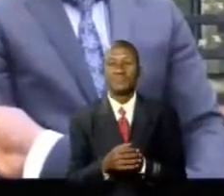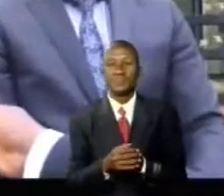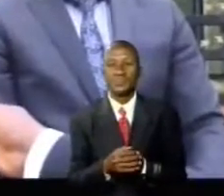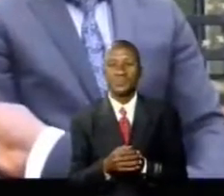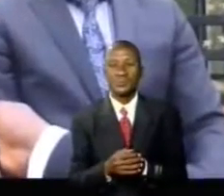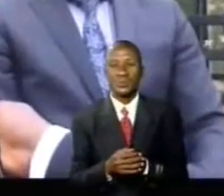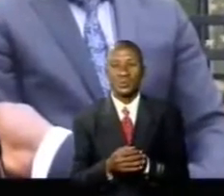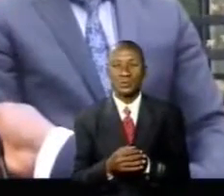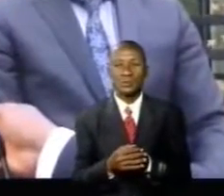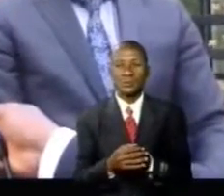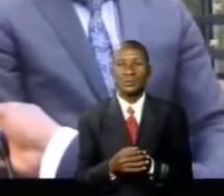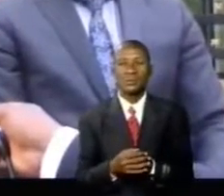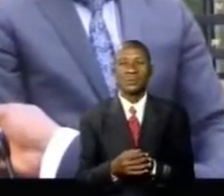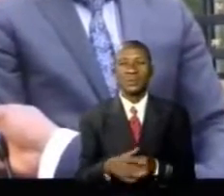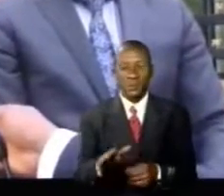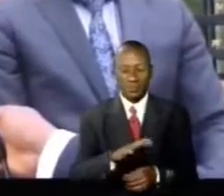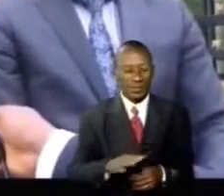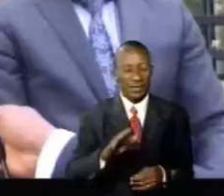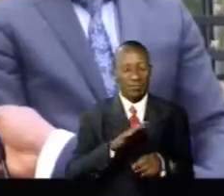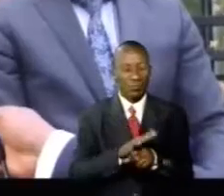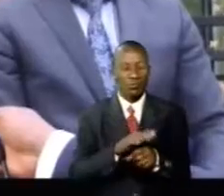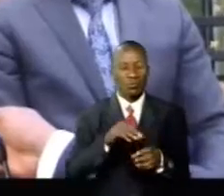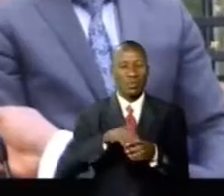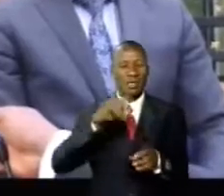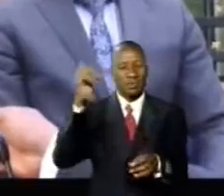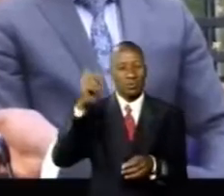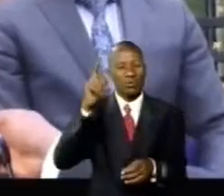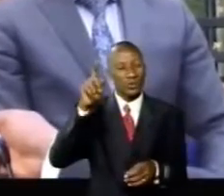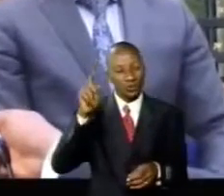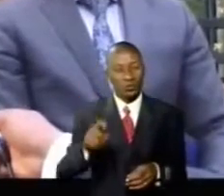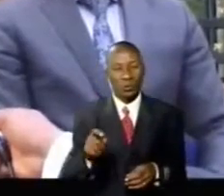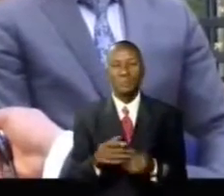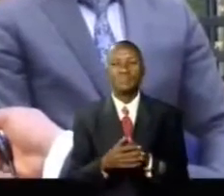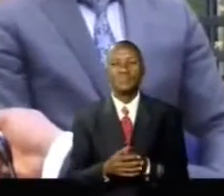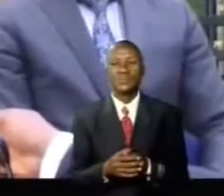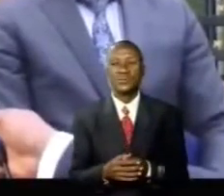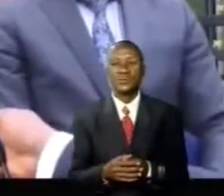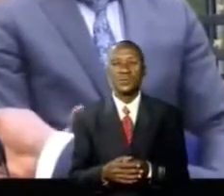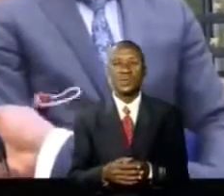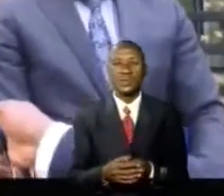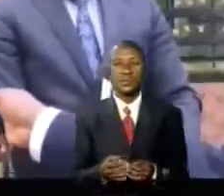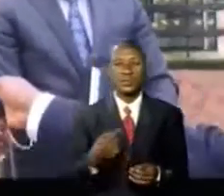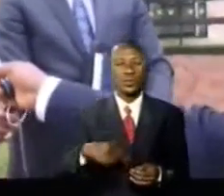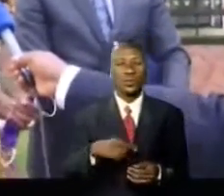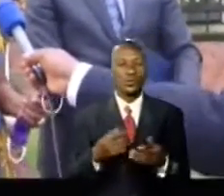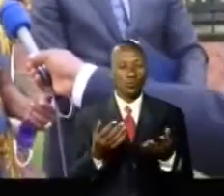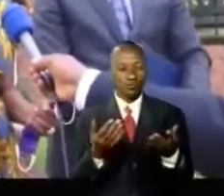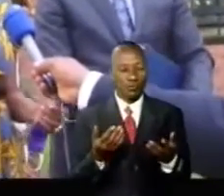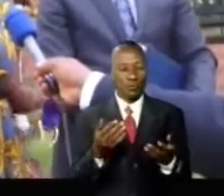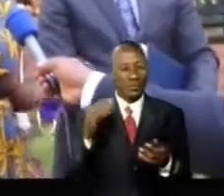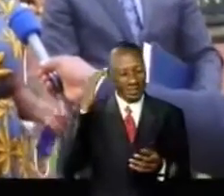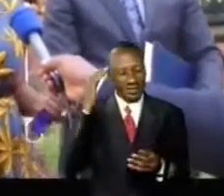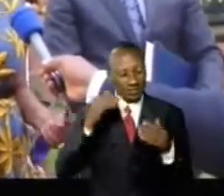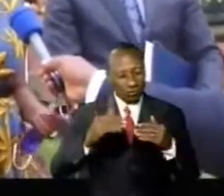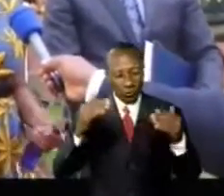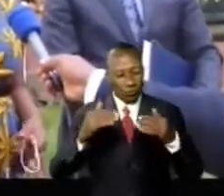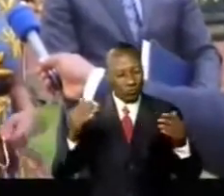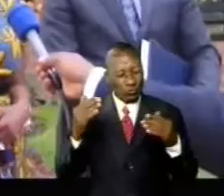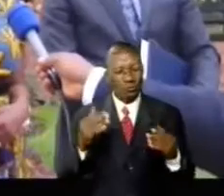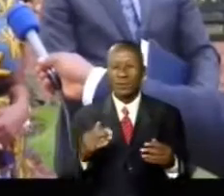nous puissions avoir ce vaccin. Et donc, nous ne voulons pas que ce qui s'est fait avec le VIH-SIDA puisse se répéter aujourd'hui parce que